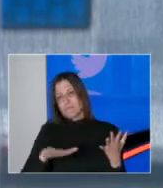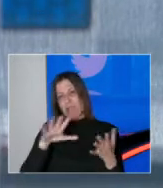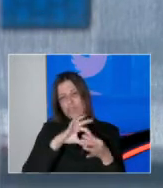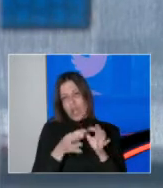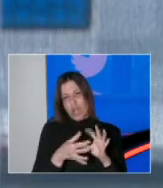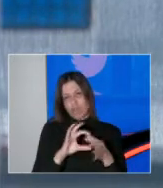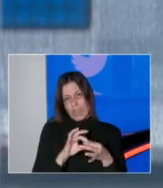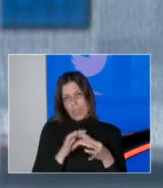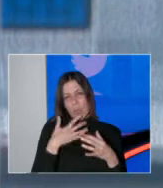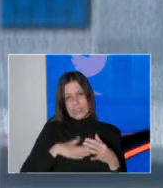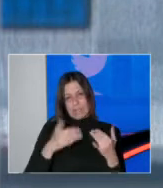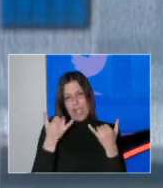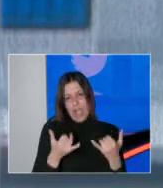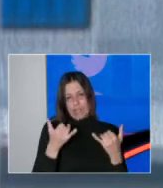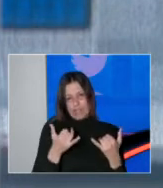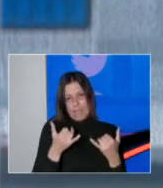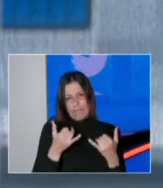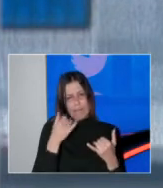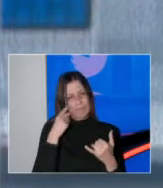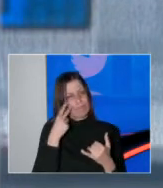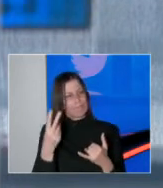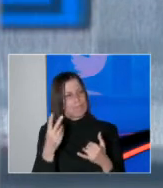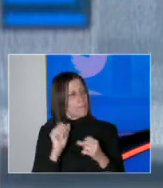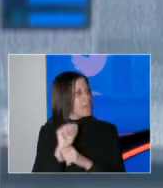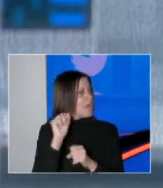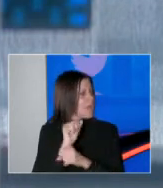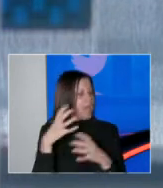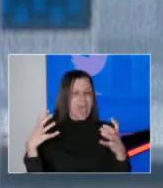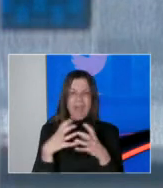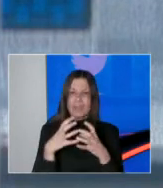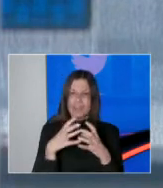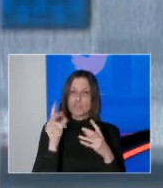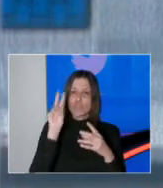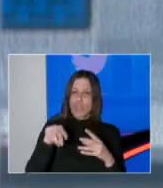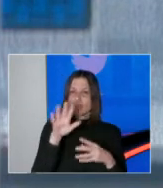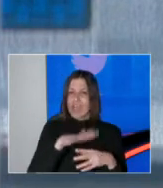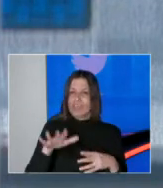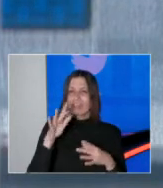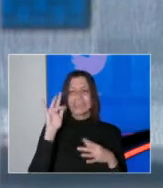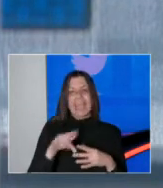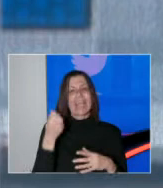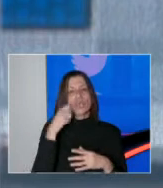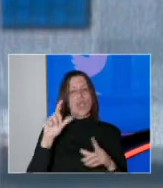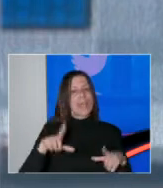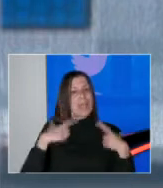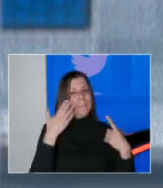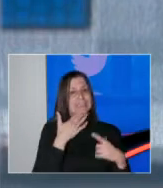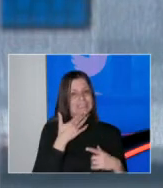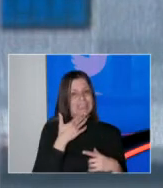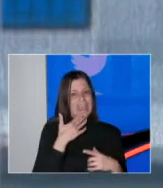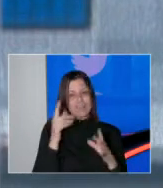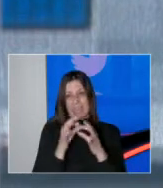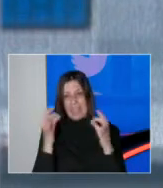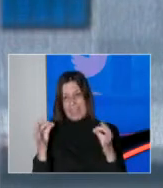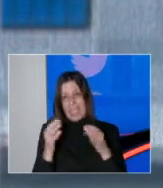הרשת. אנחנו רוצים עכשיו להפנות את הזרקור למחאה החברתית שמתעוררת ברשת נגד יוקר המחיה בישראל. מי